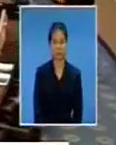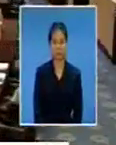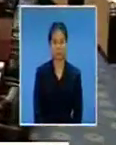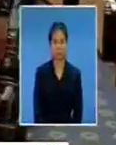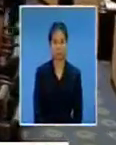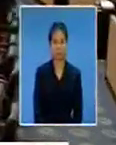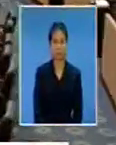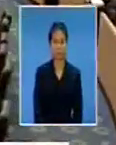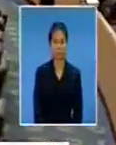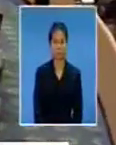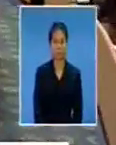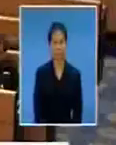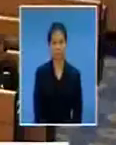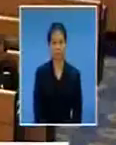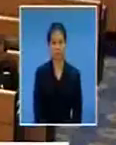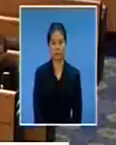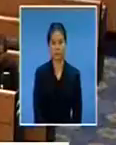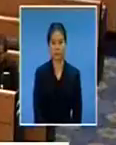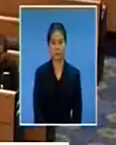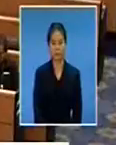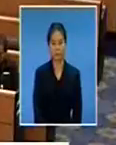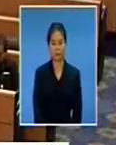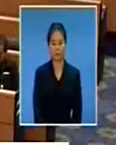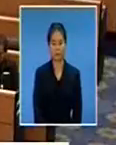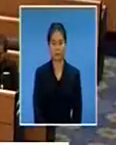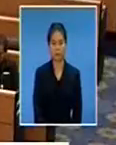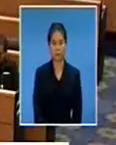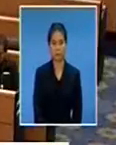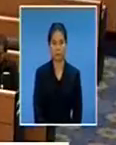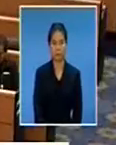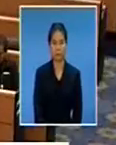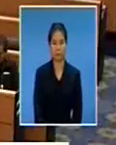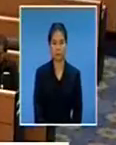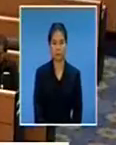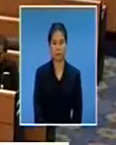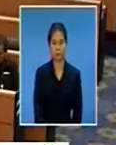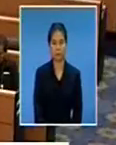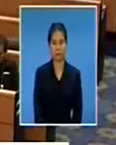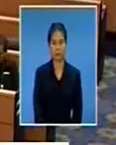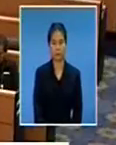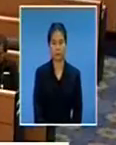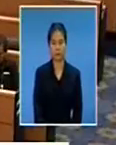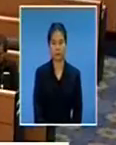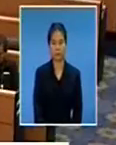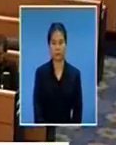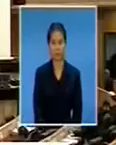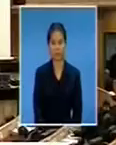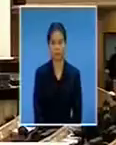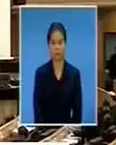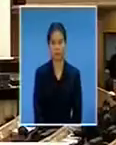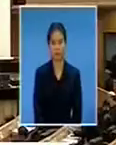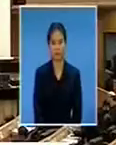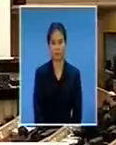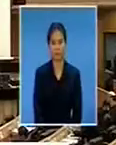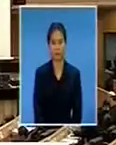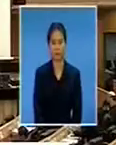นี้สนช.ได้ถอดถอนผู้ดำรงตำแหน่งทางการเมืองและข้าราชการไปแล้วถึง8คนน่าจะเรียกได้ว่าเป็นสภานิติ